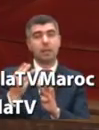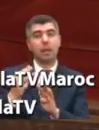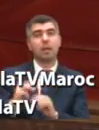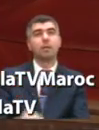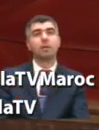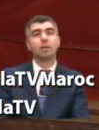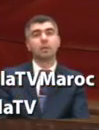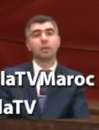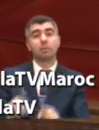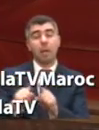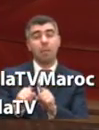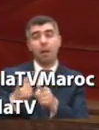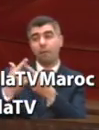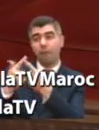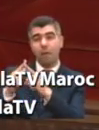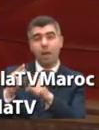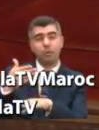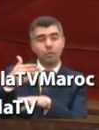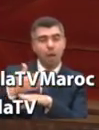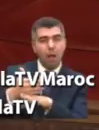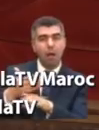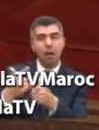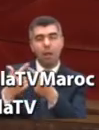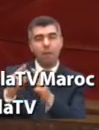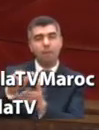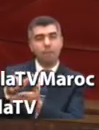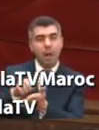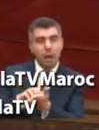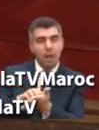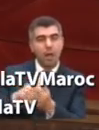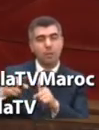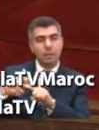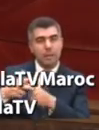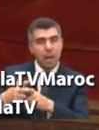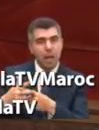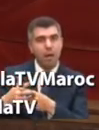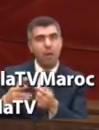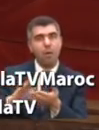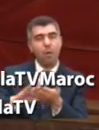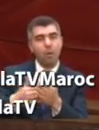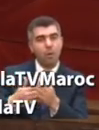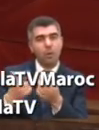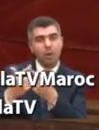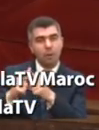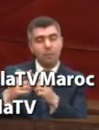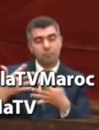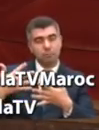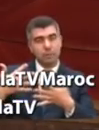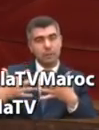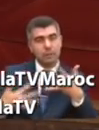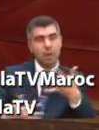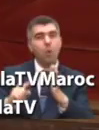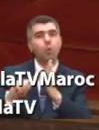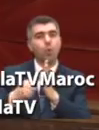38 حرفة نشاط حرفي وفلاحي وصناعي وخدماتي واللائحة طويلة يستفيدون